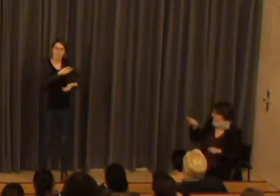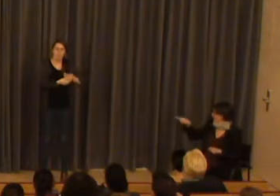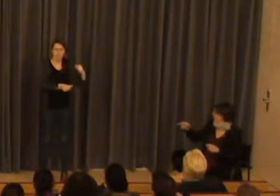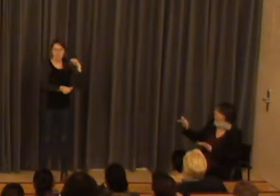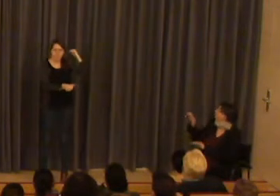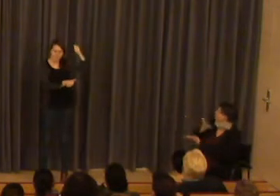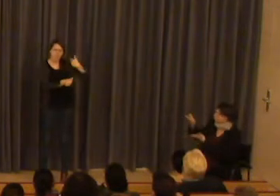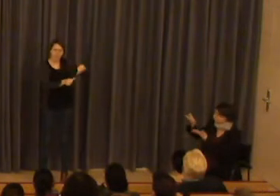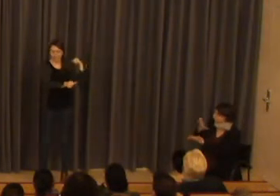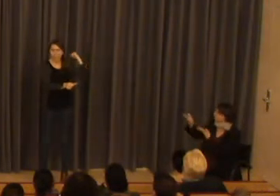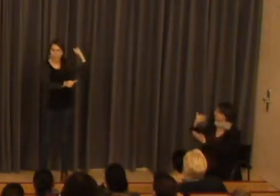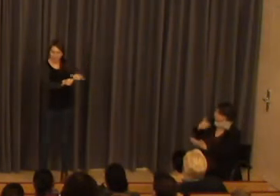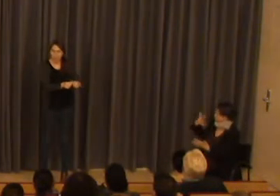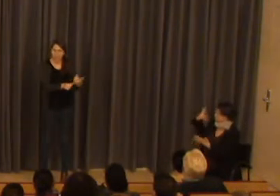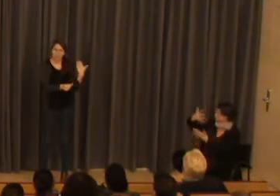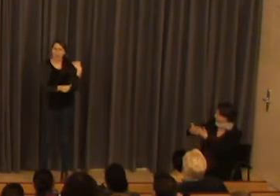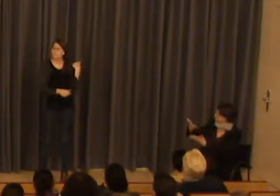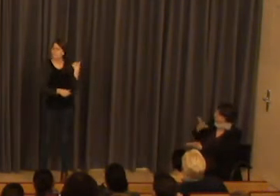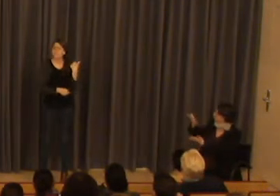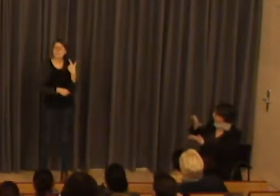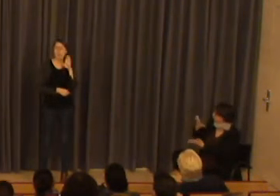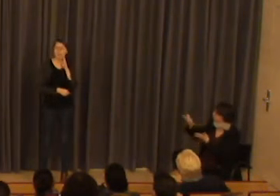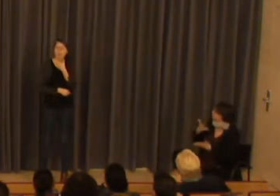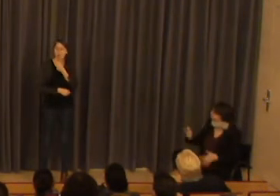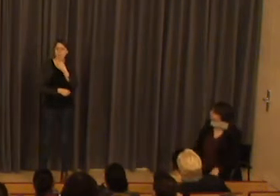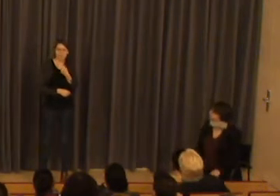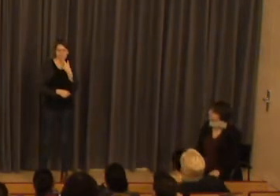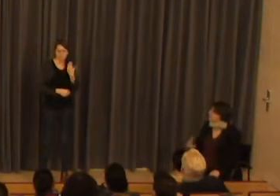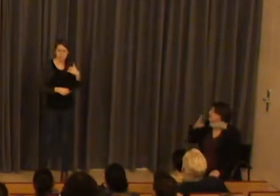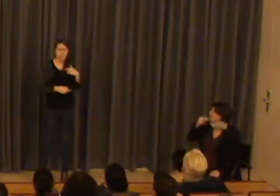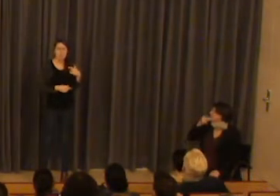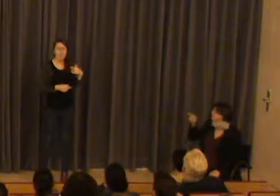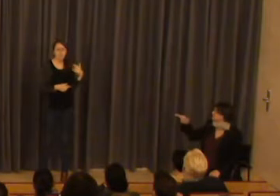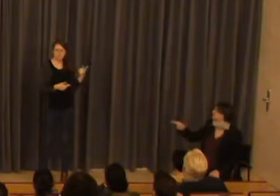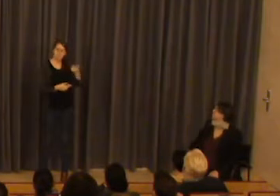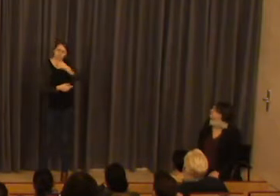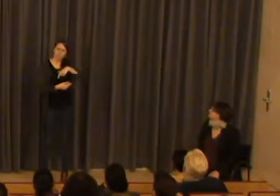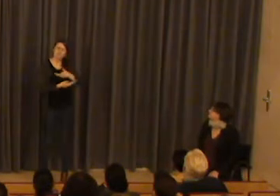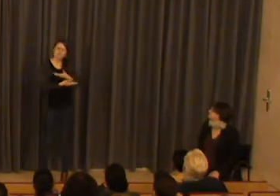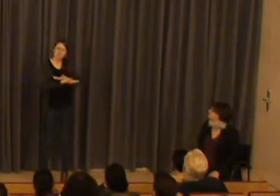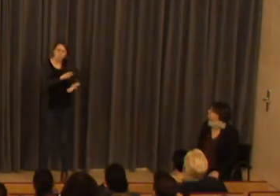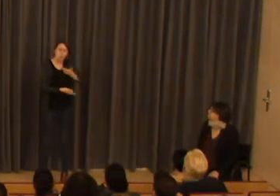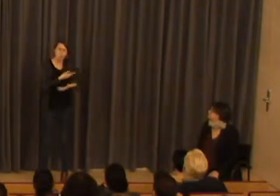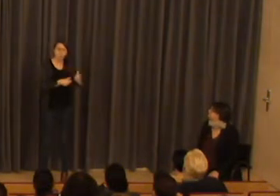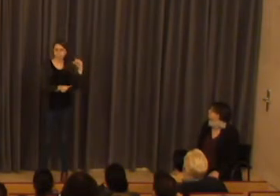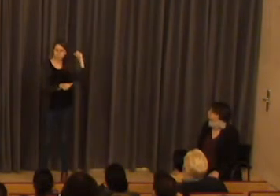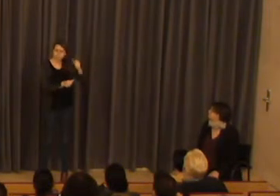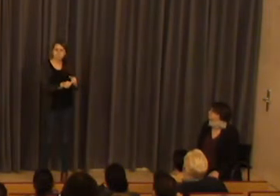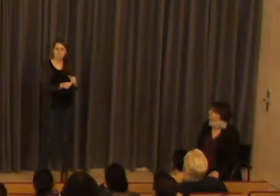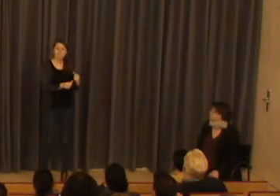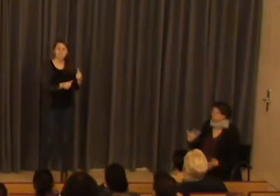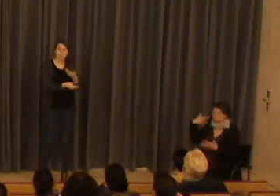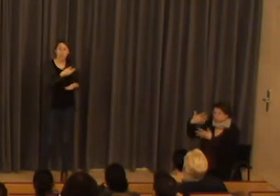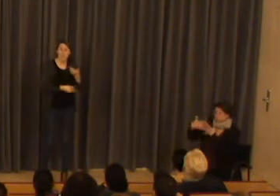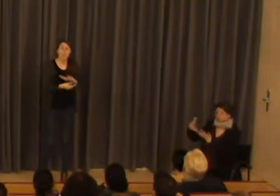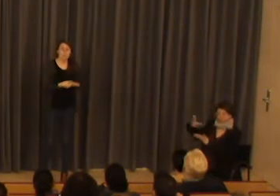molt temps, ho deia abans l'Albert Caselles, una col·laboració des de fa molt temps que és molt fructífera i